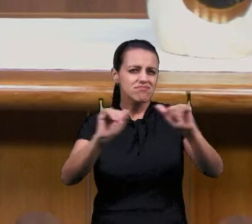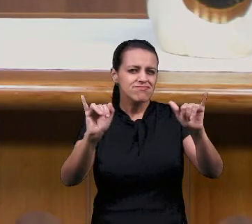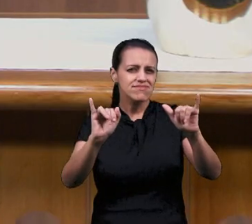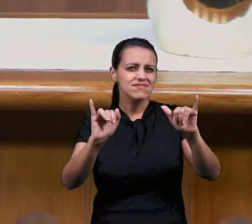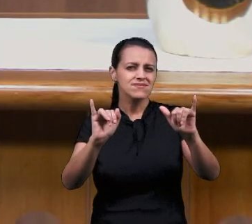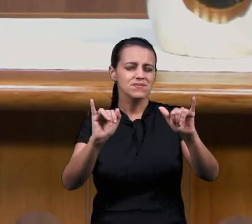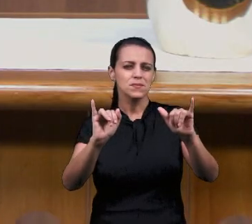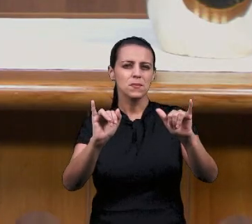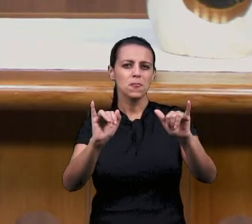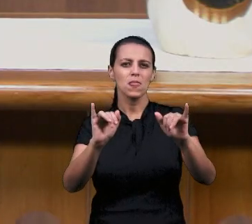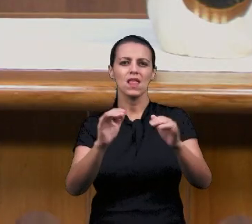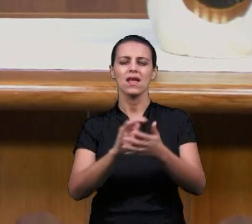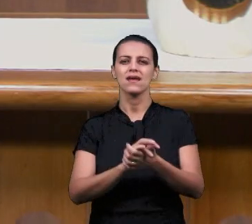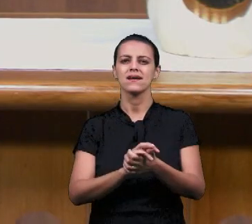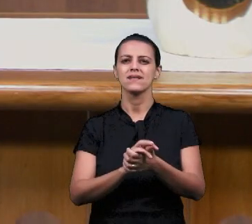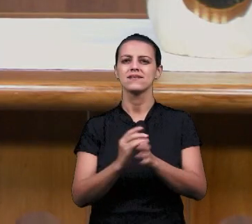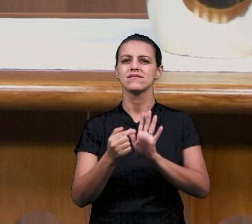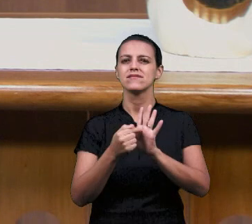l'information liée